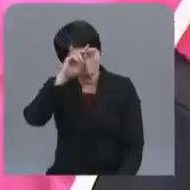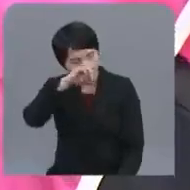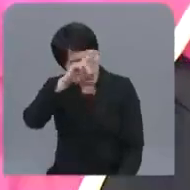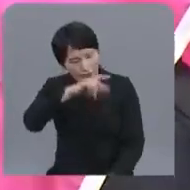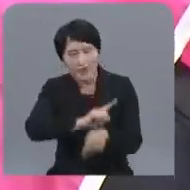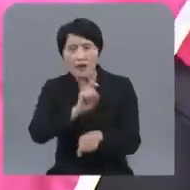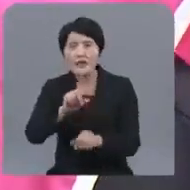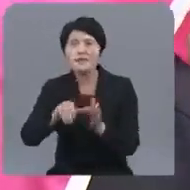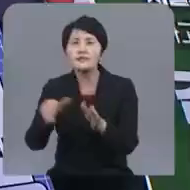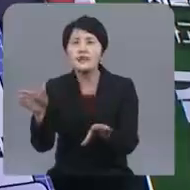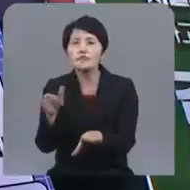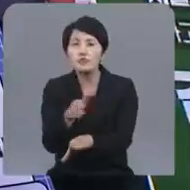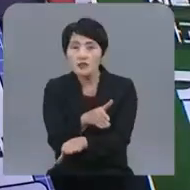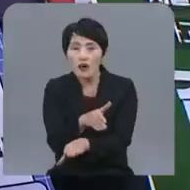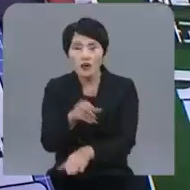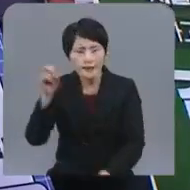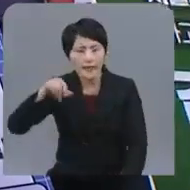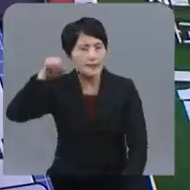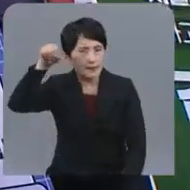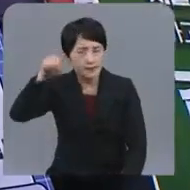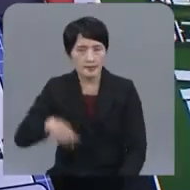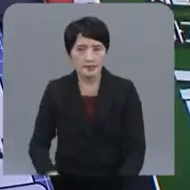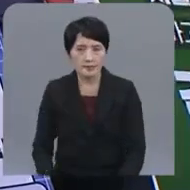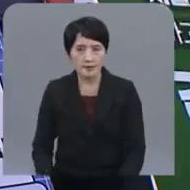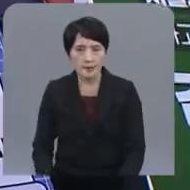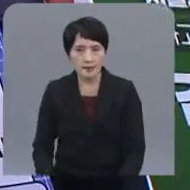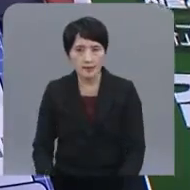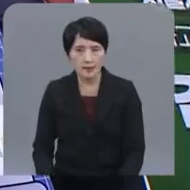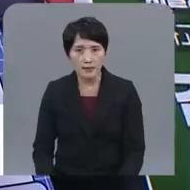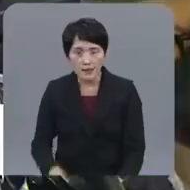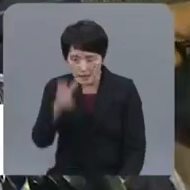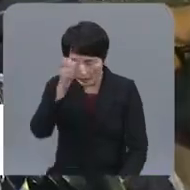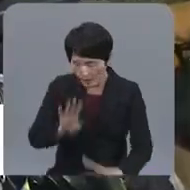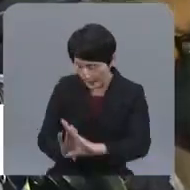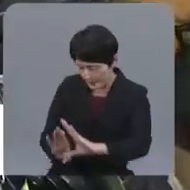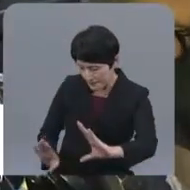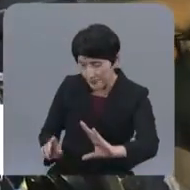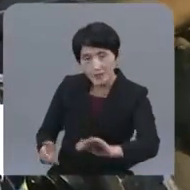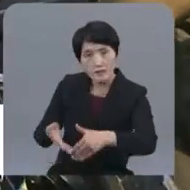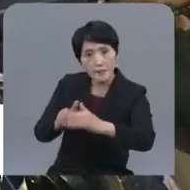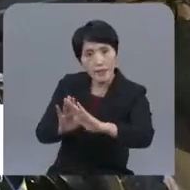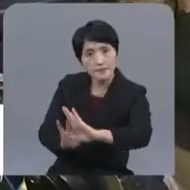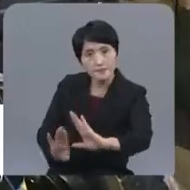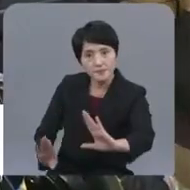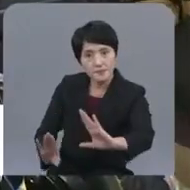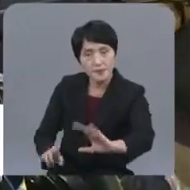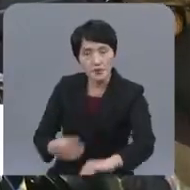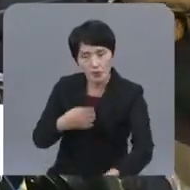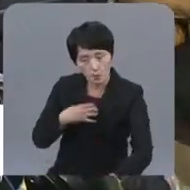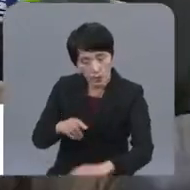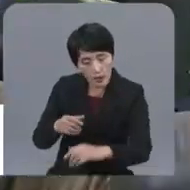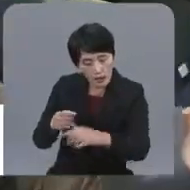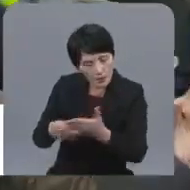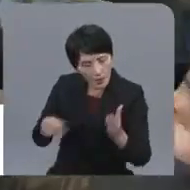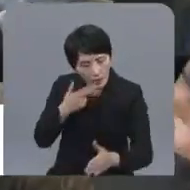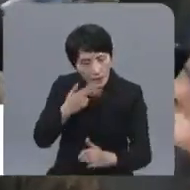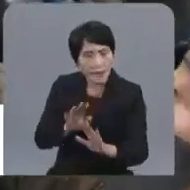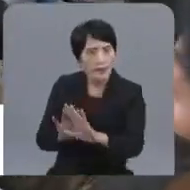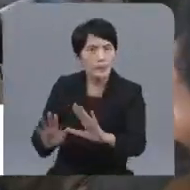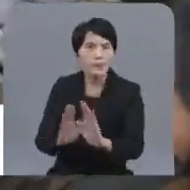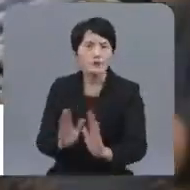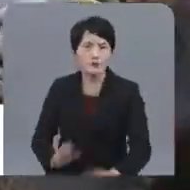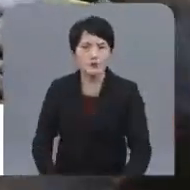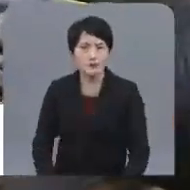U-Bahnhofs Rathaus der Linie 1 sensol versuchten Aktivisten der Organisation in die U-Bahn einzusteigen